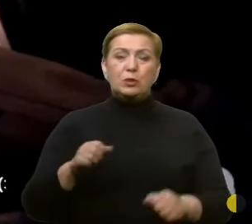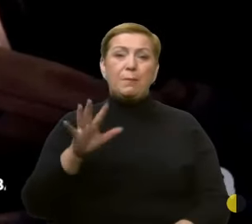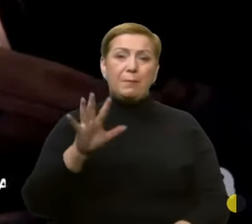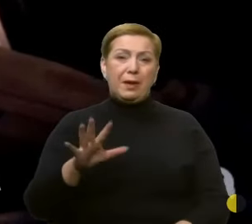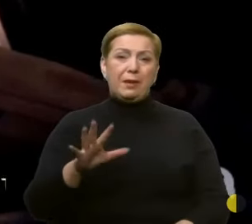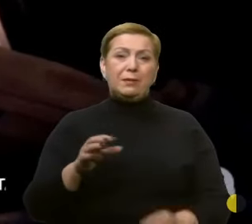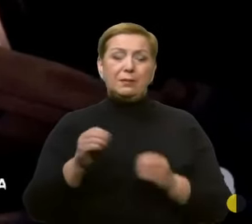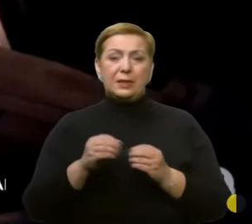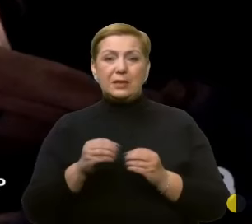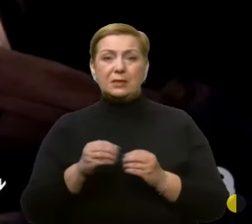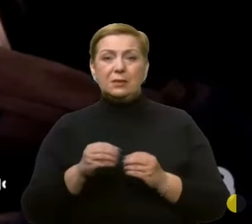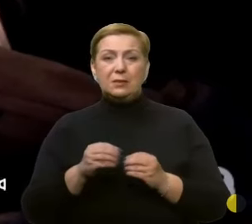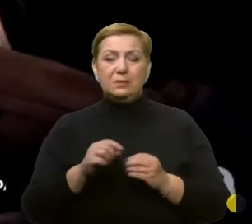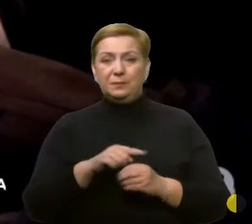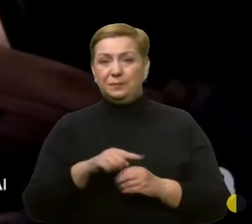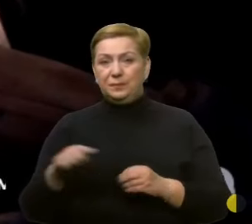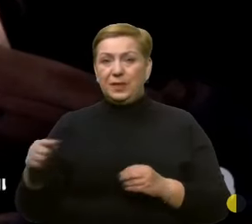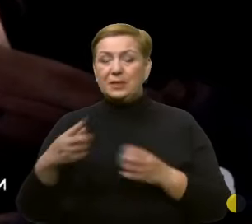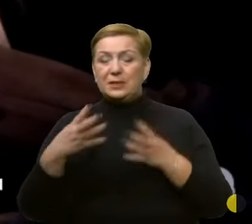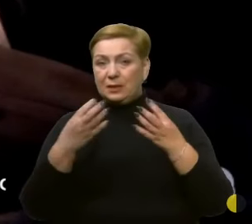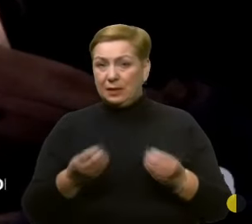за день, так, і